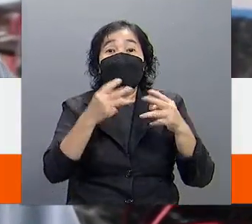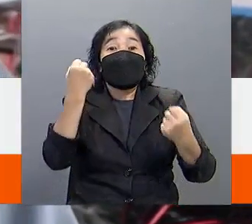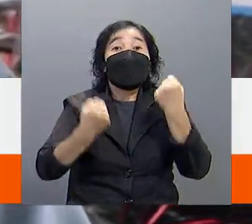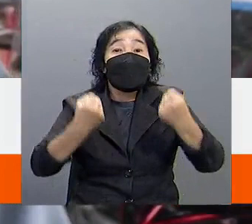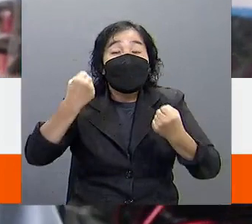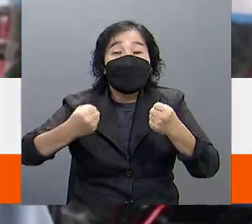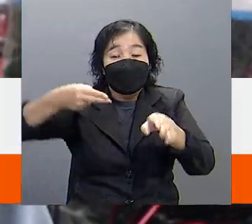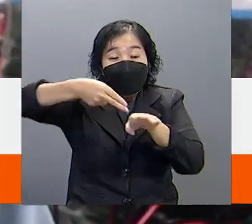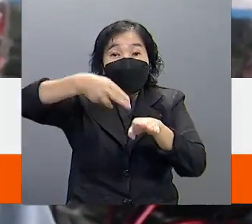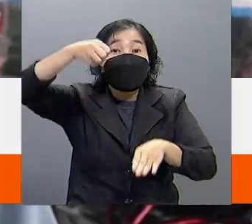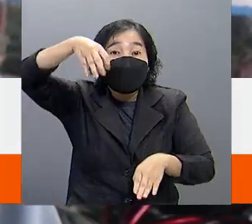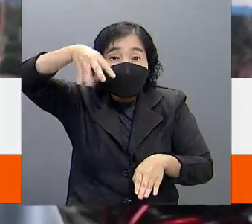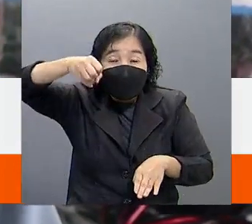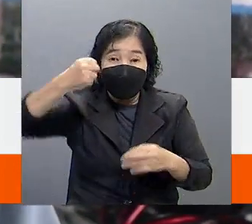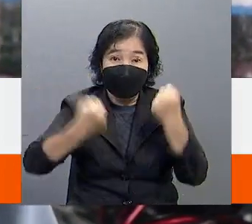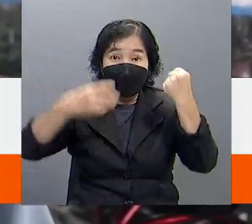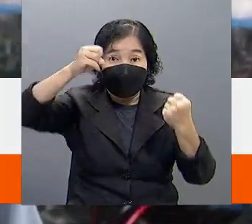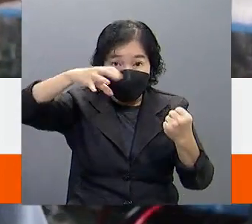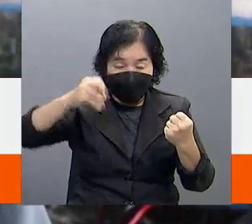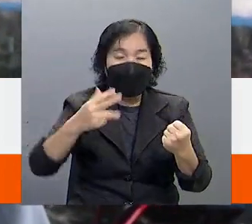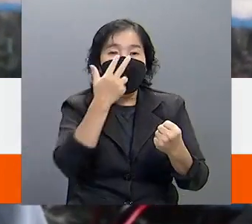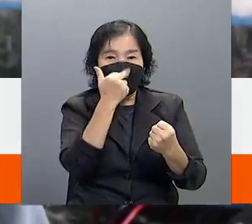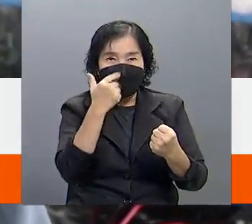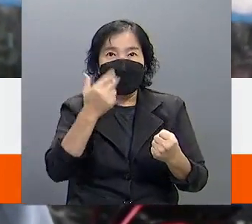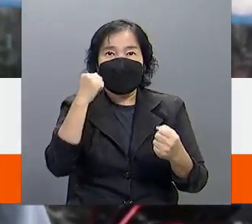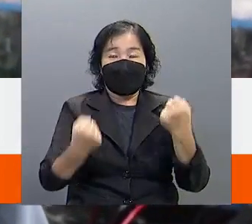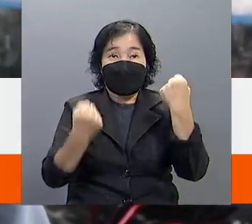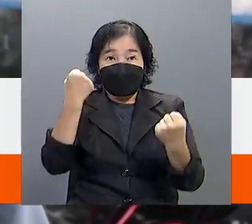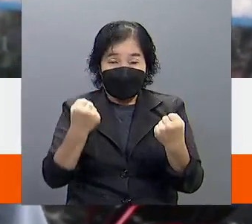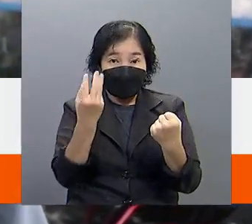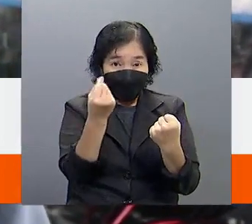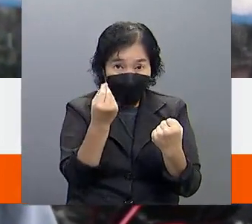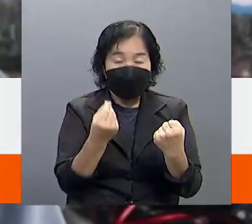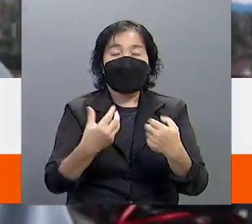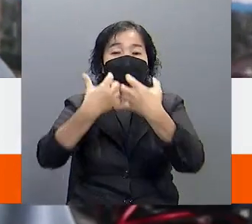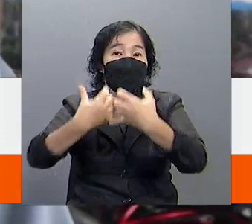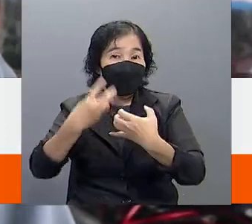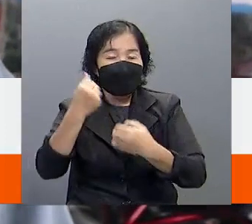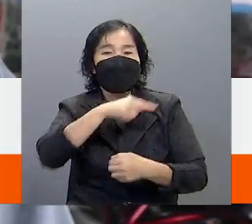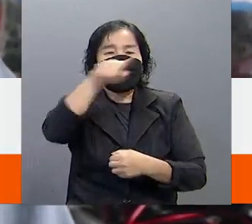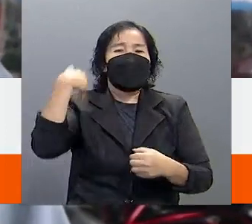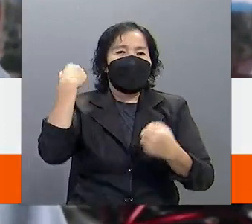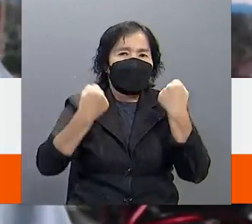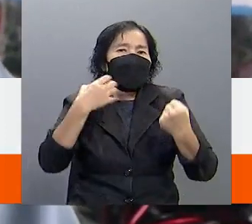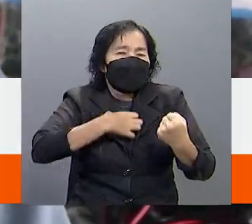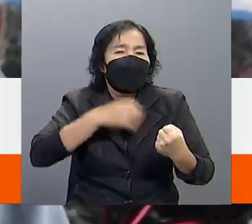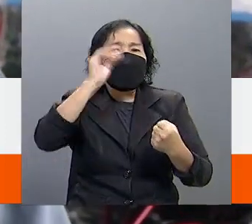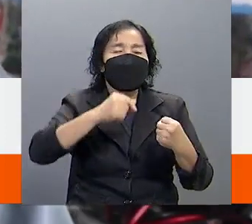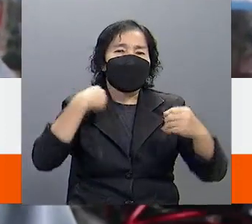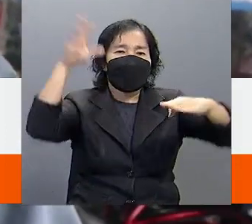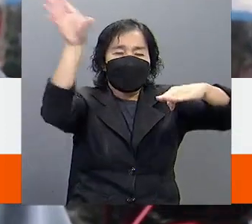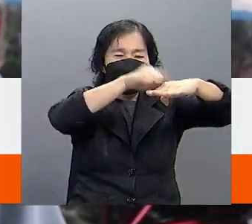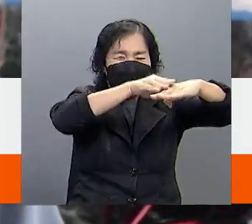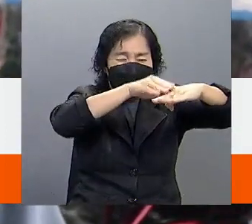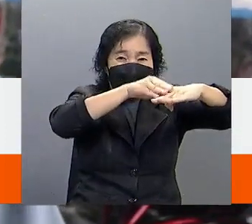นานองค์ประกอบทั้งระบบนะครับในเรื่องของน้ำหนักลดนะครับขณะมอเตอร์นะครับกี่กิโลวัตต์นะครับถึงจะคำนวณในเรื่องของแบตเตอรี่